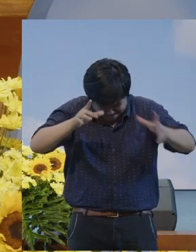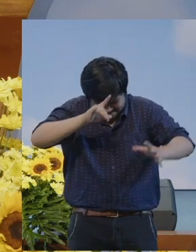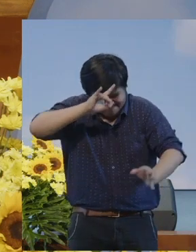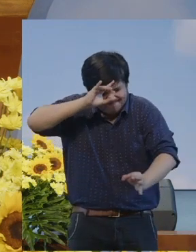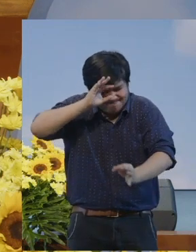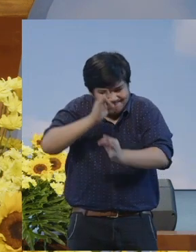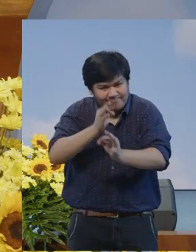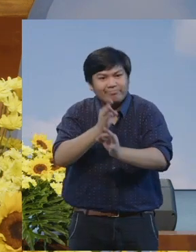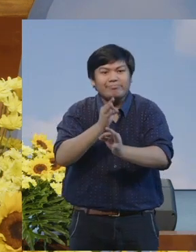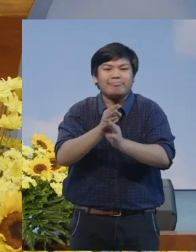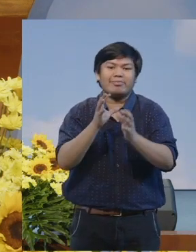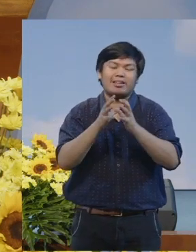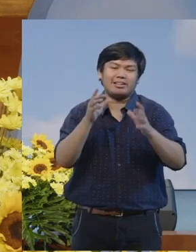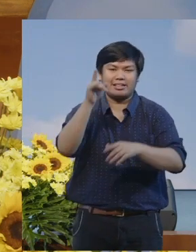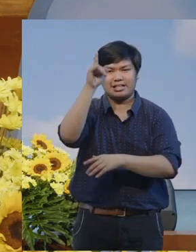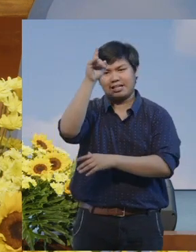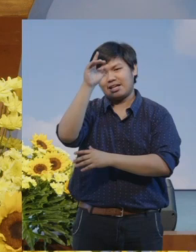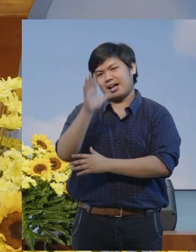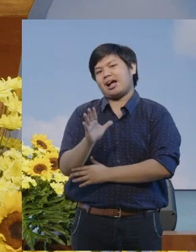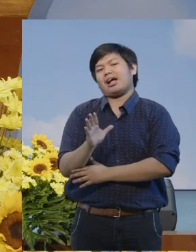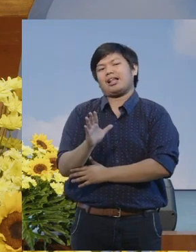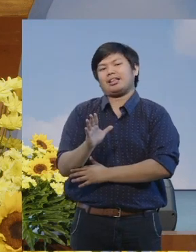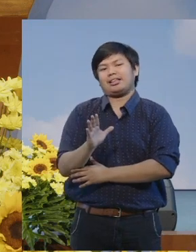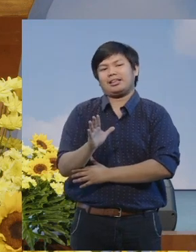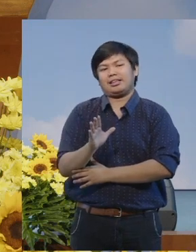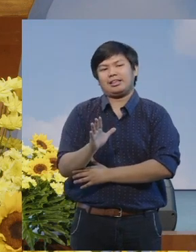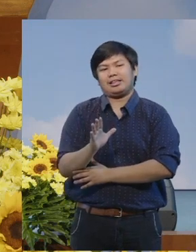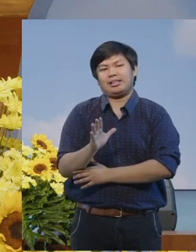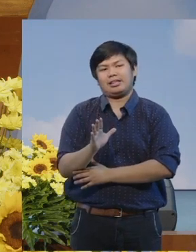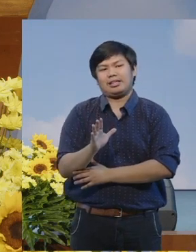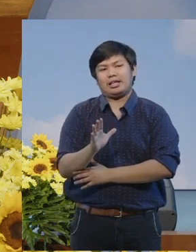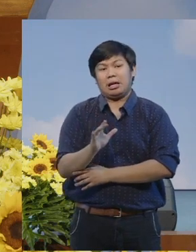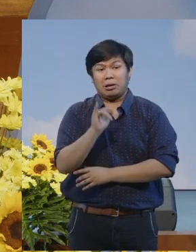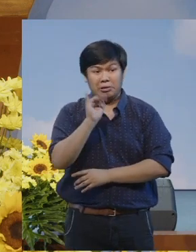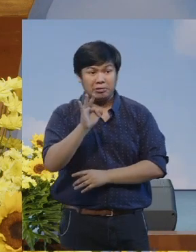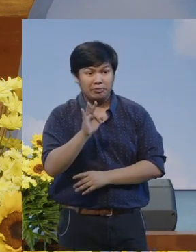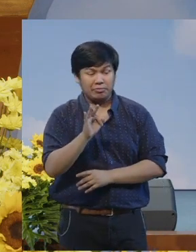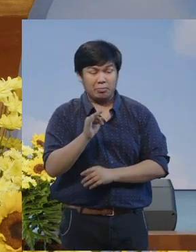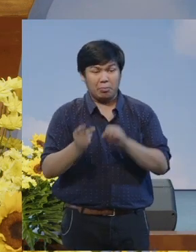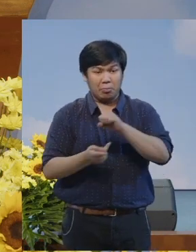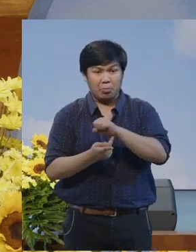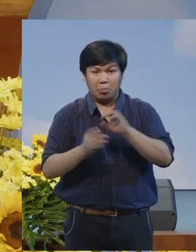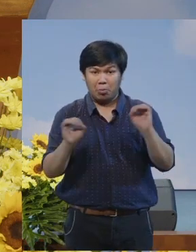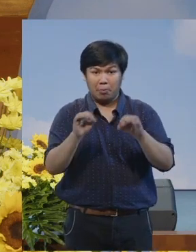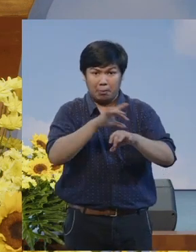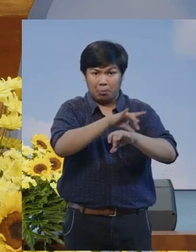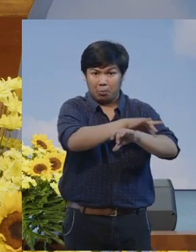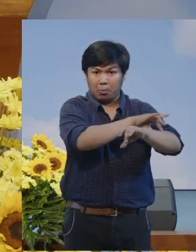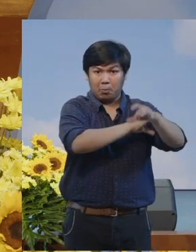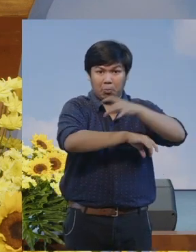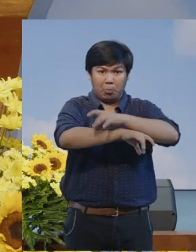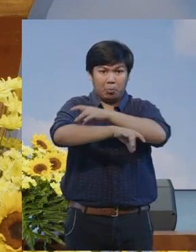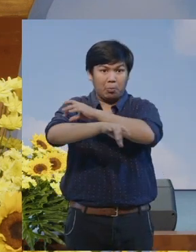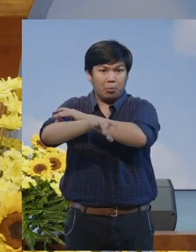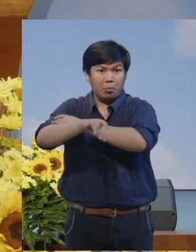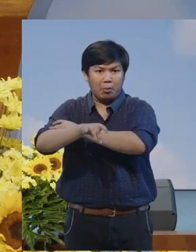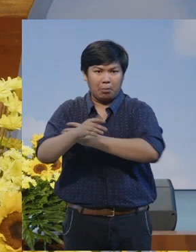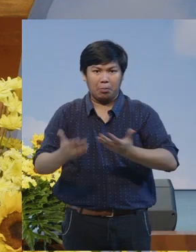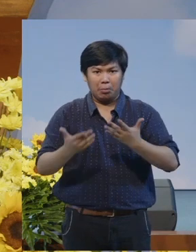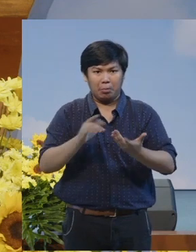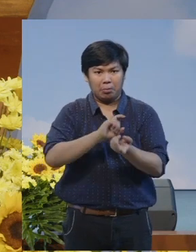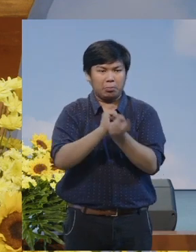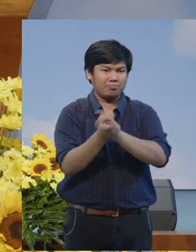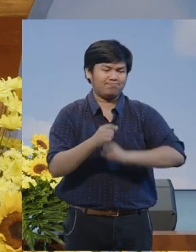manampalataya at lalong sumandal sa kapangyarihan ni Jesus. Ganun po ginamit ng